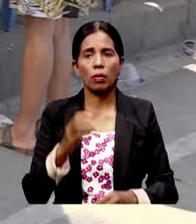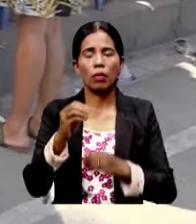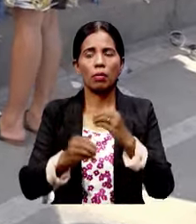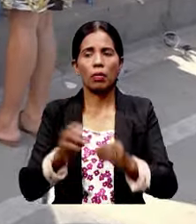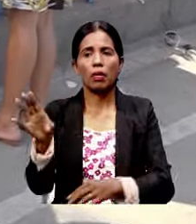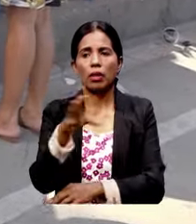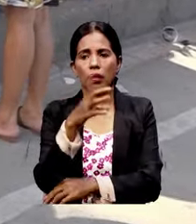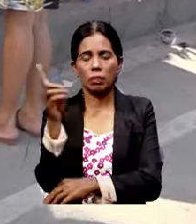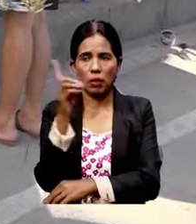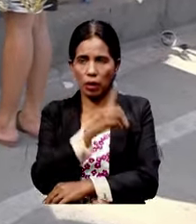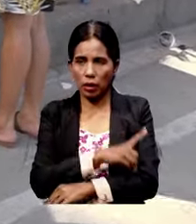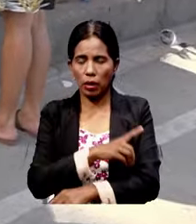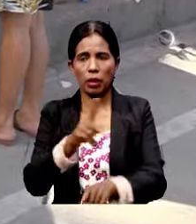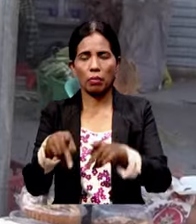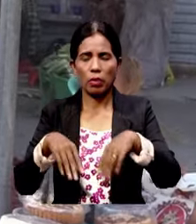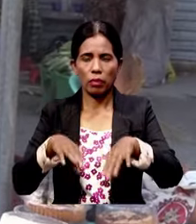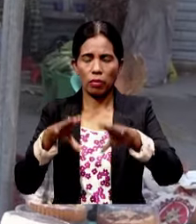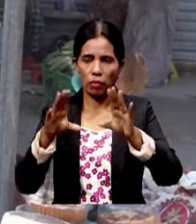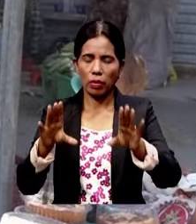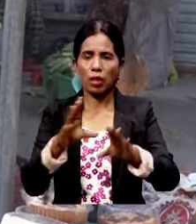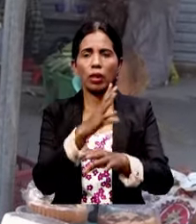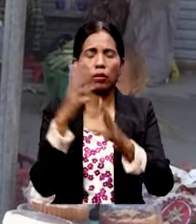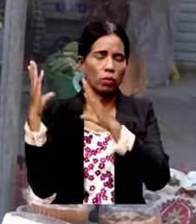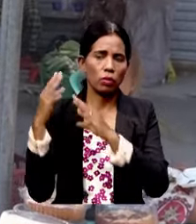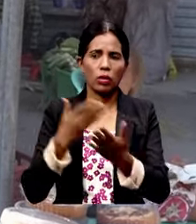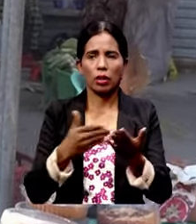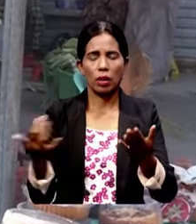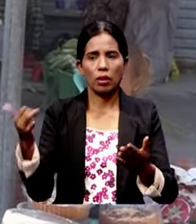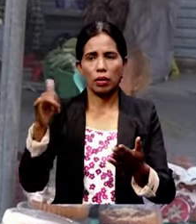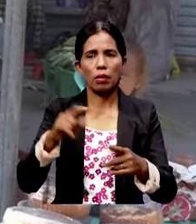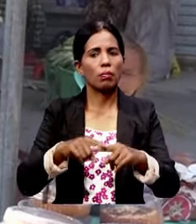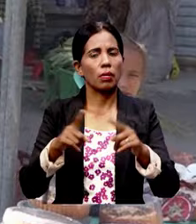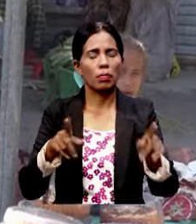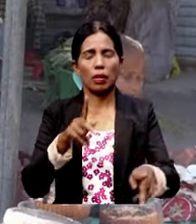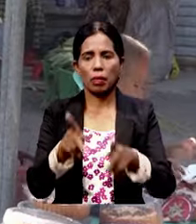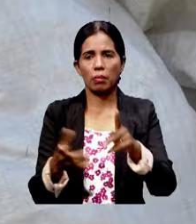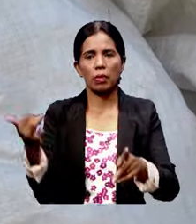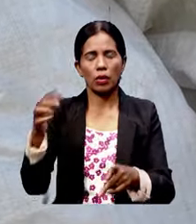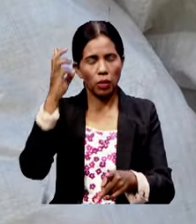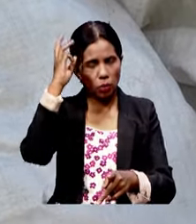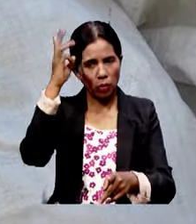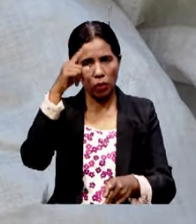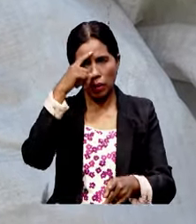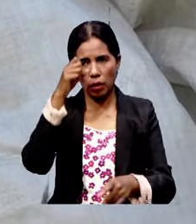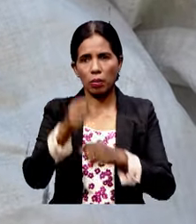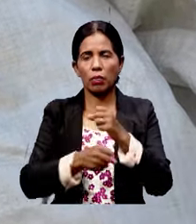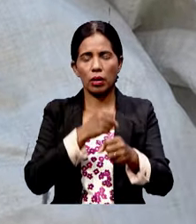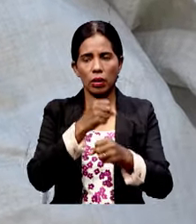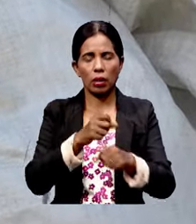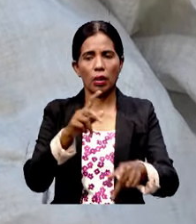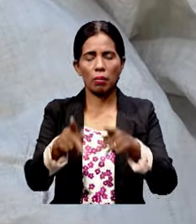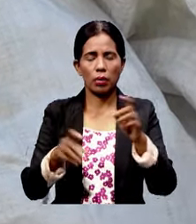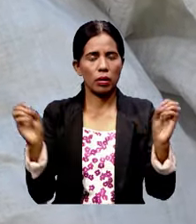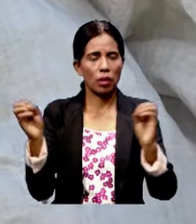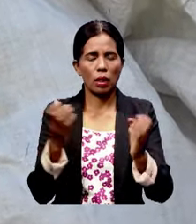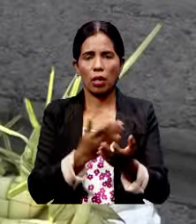de negociante sira a rufan catupa, nun no sasan sira seluk, mas bem negociante sira ne preocupa, tamba tina ne comprador sira